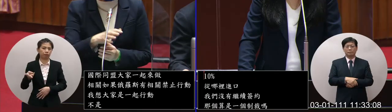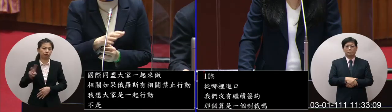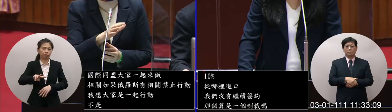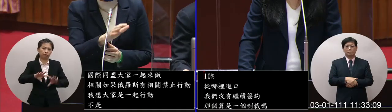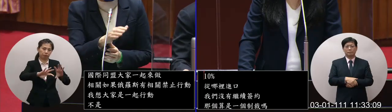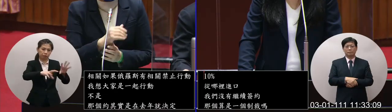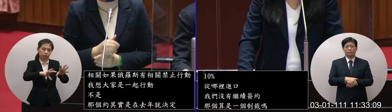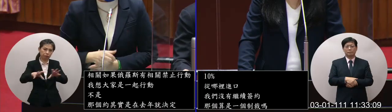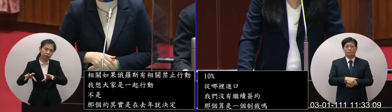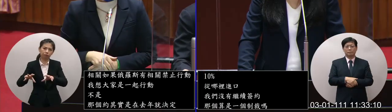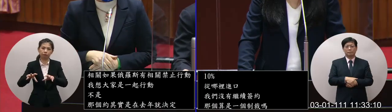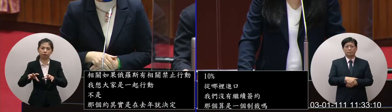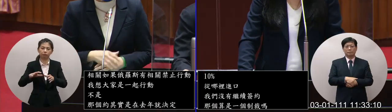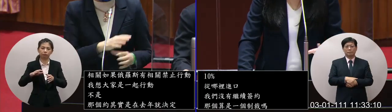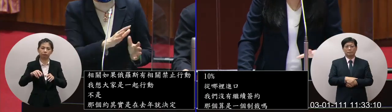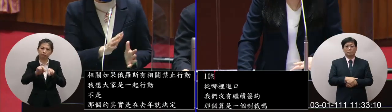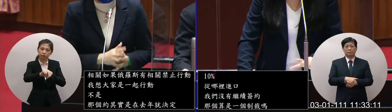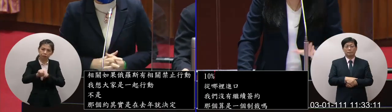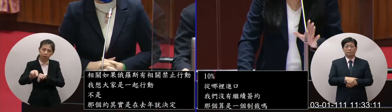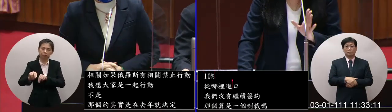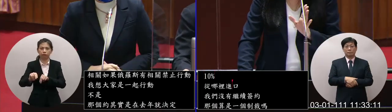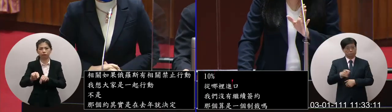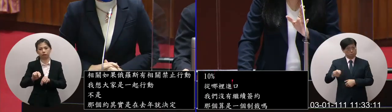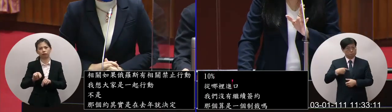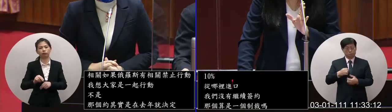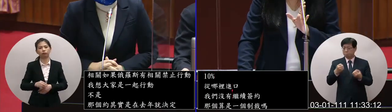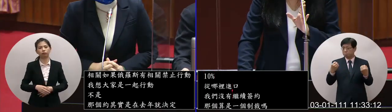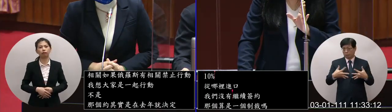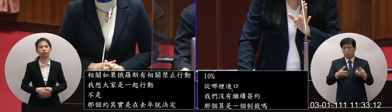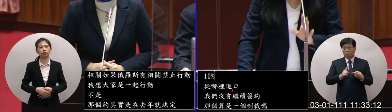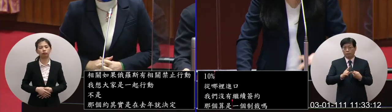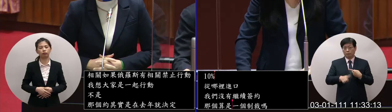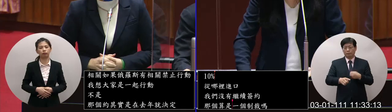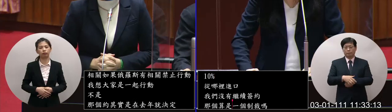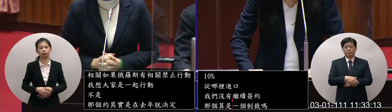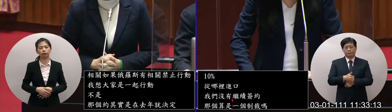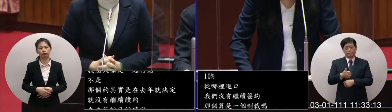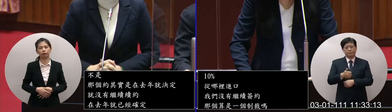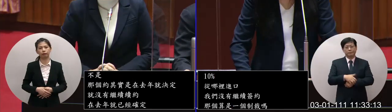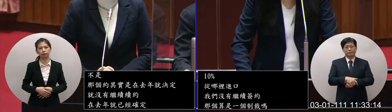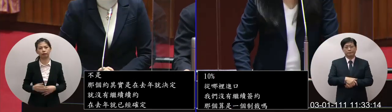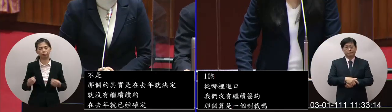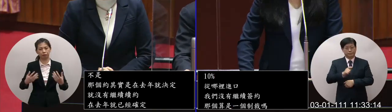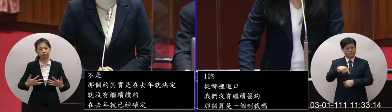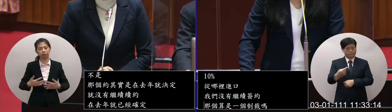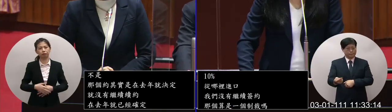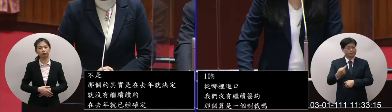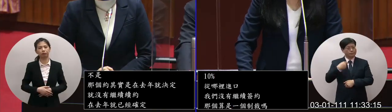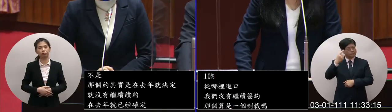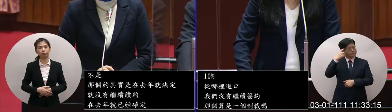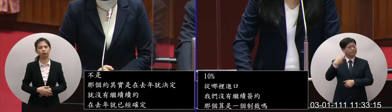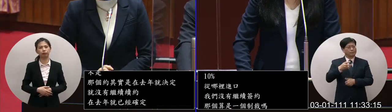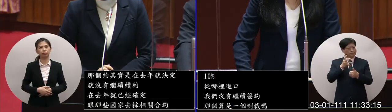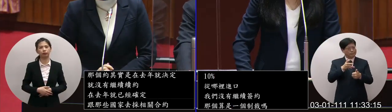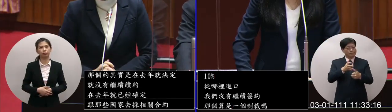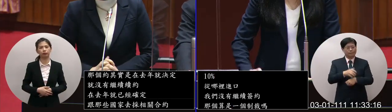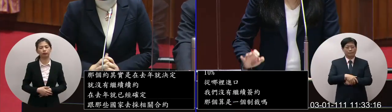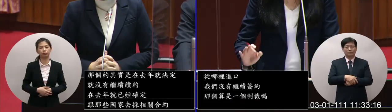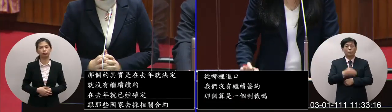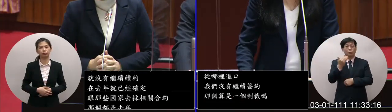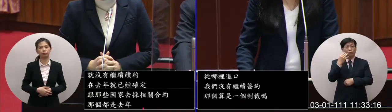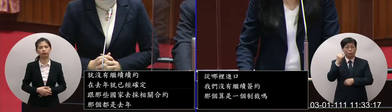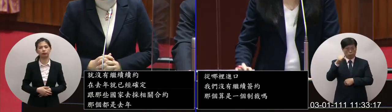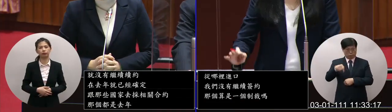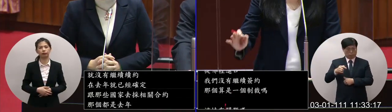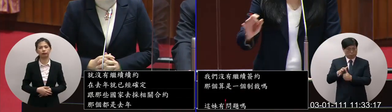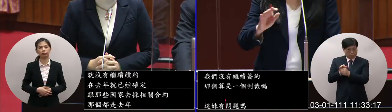去采这个相关的合约， 这个都没有问题嘛，对吗？ 那个没有问题。是， 那接下来我继续问如果说这个